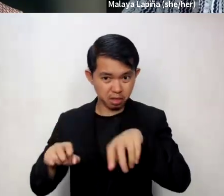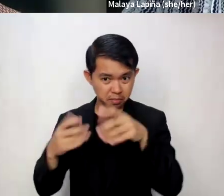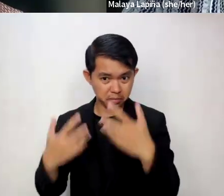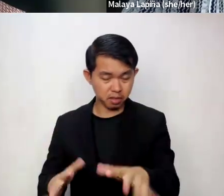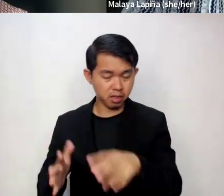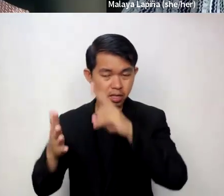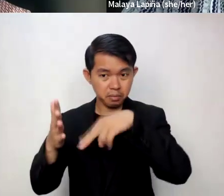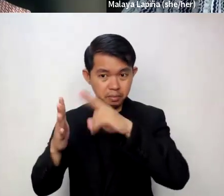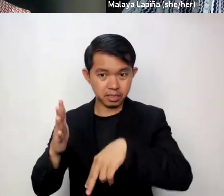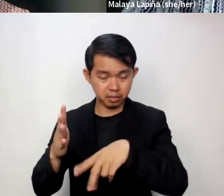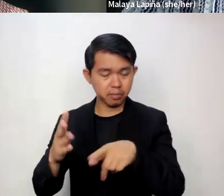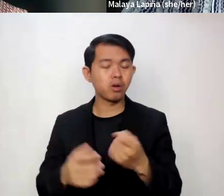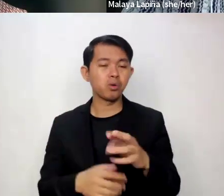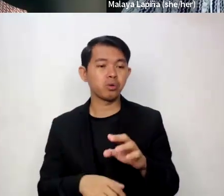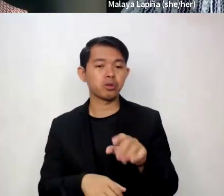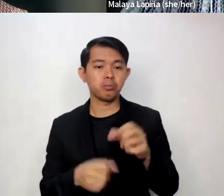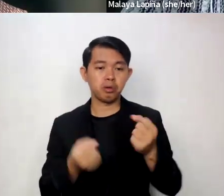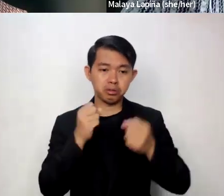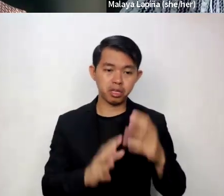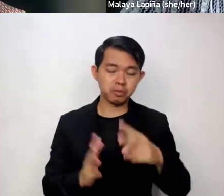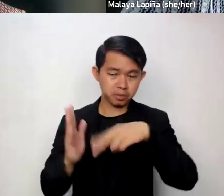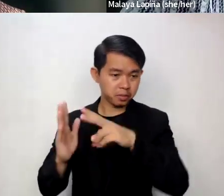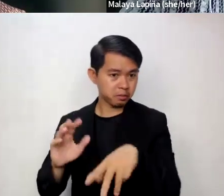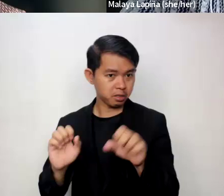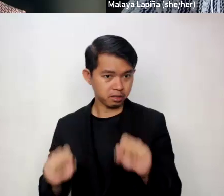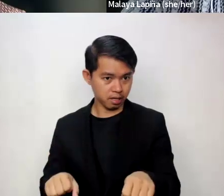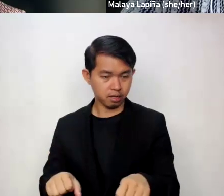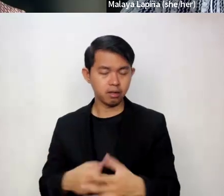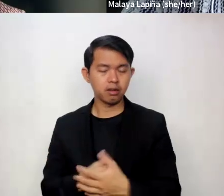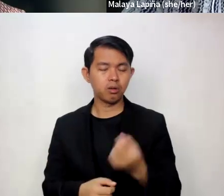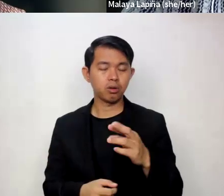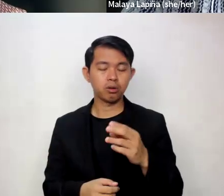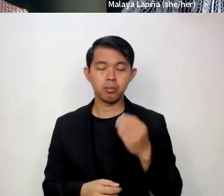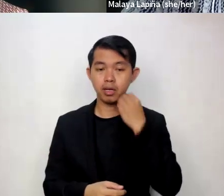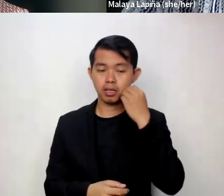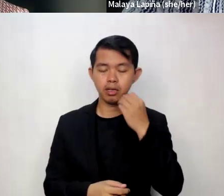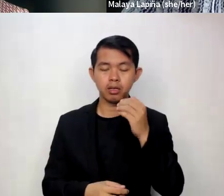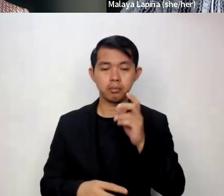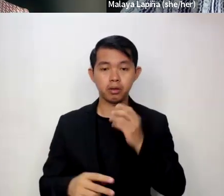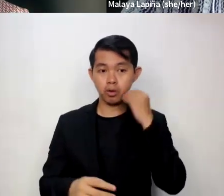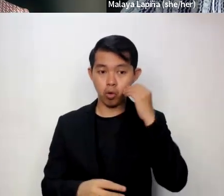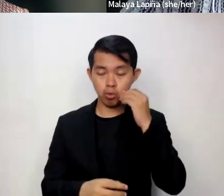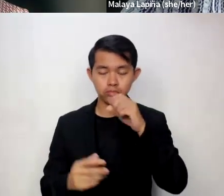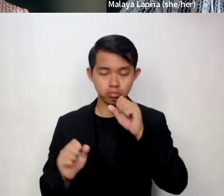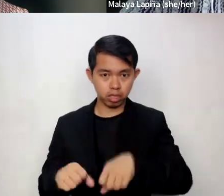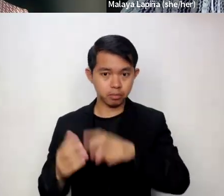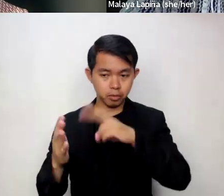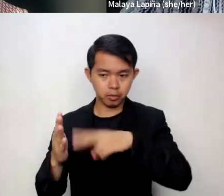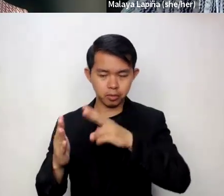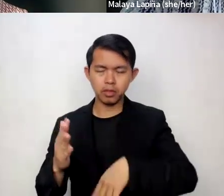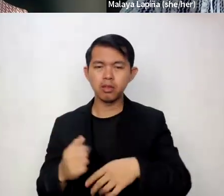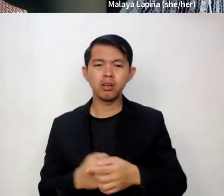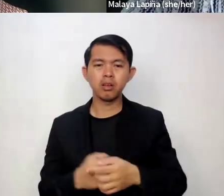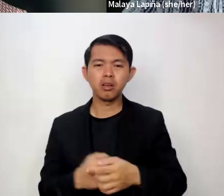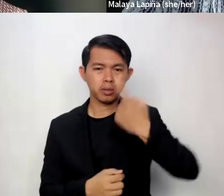mga construction workers, so ng mga tao sa bahay? Kasi kahit ano pang level no ng philosophical theoretical na discussion natin